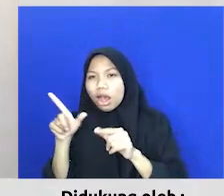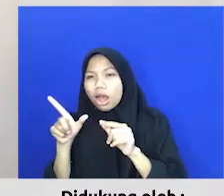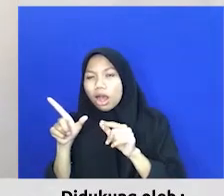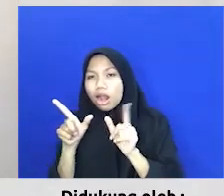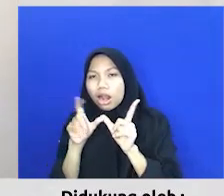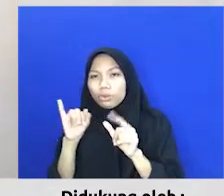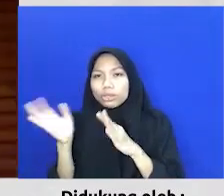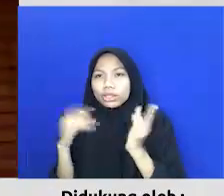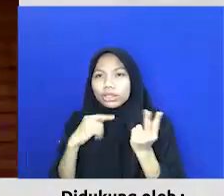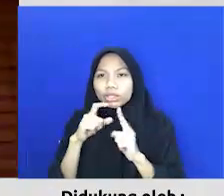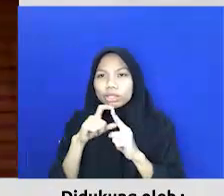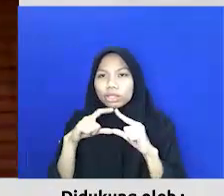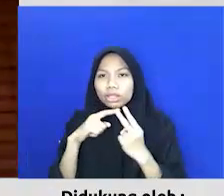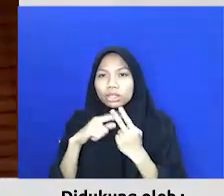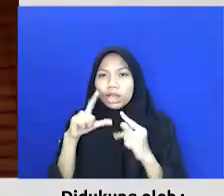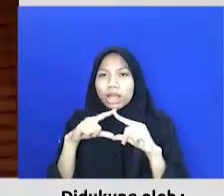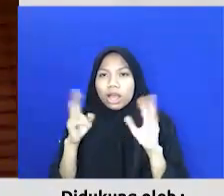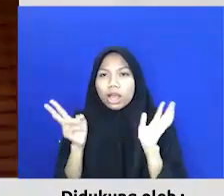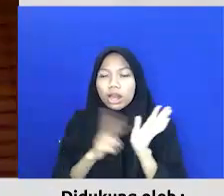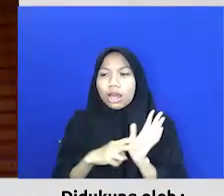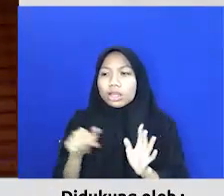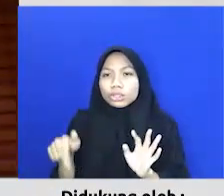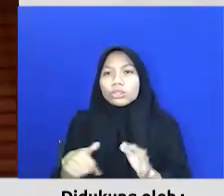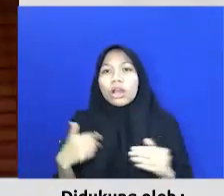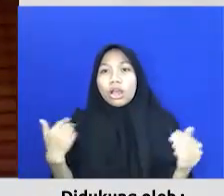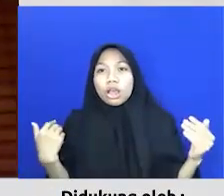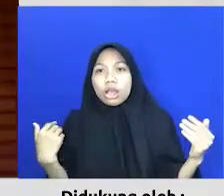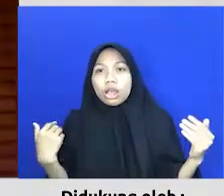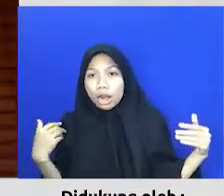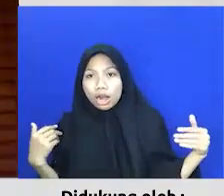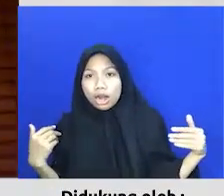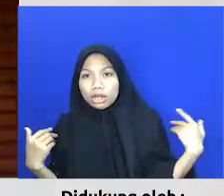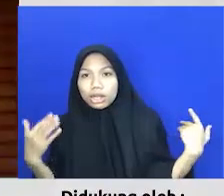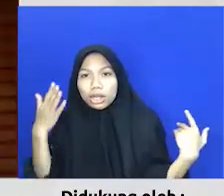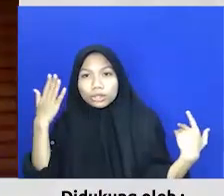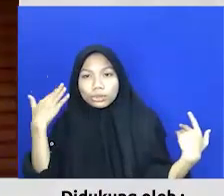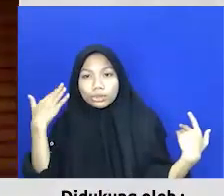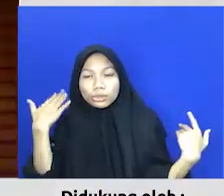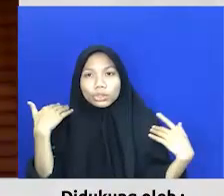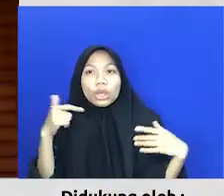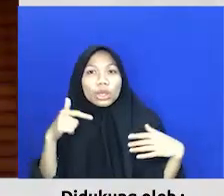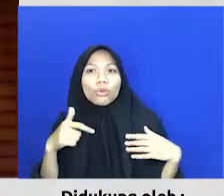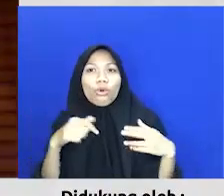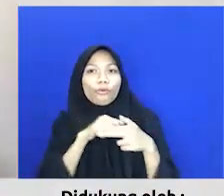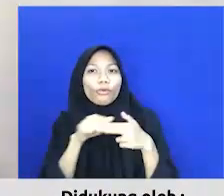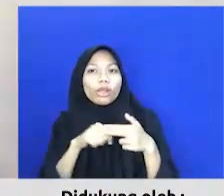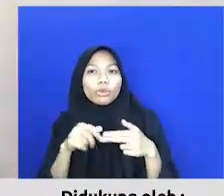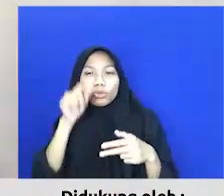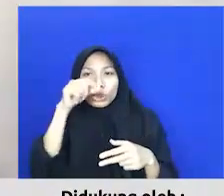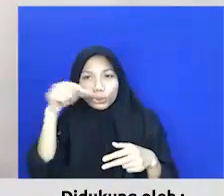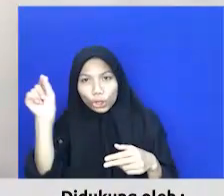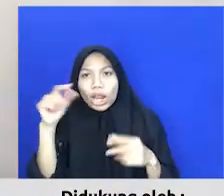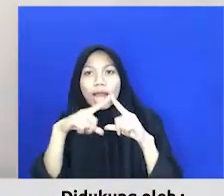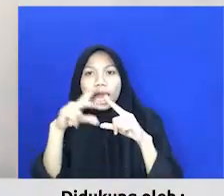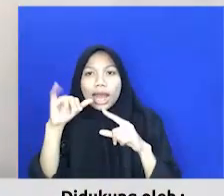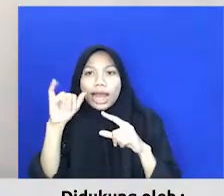termasuk di situ behavior, perilaku dan seterusnya gitu. Tapi kalau aku rasa sekali lagi nambahin dari Aris ya, aku akan mulai dari gagasannya